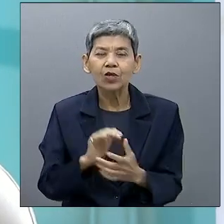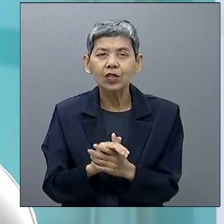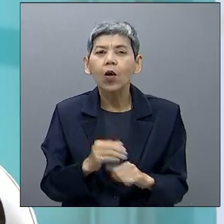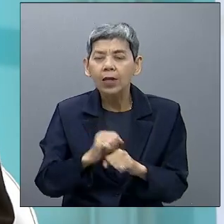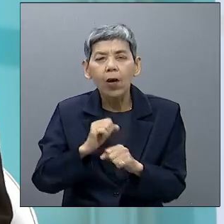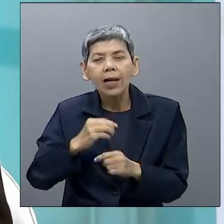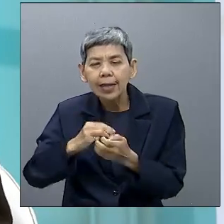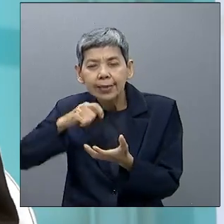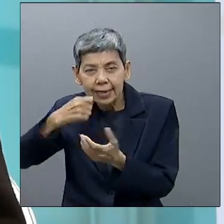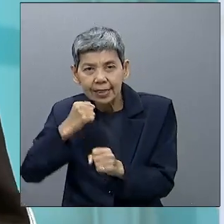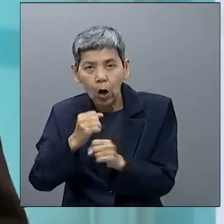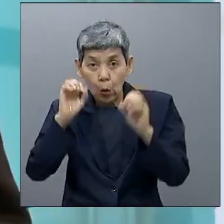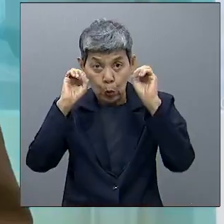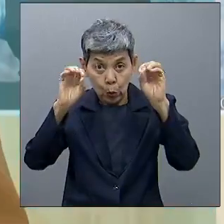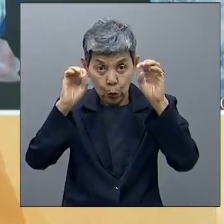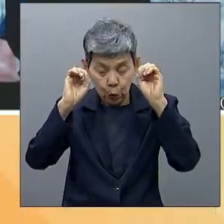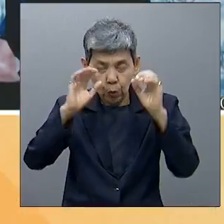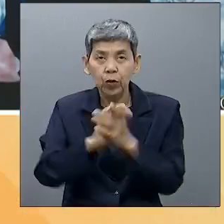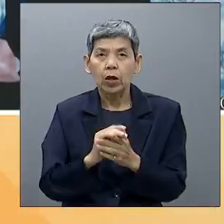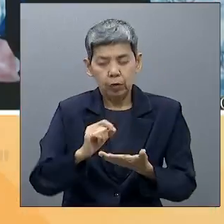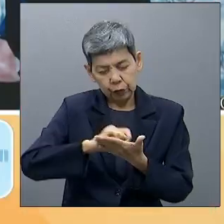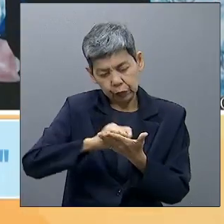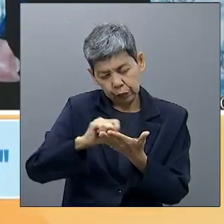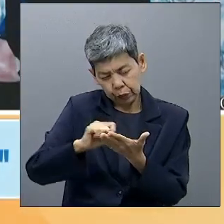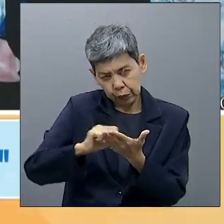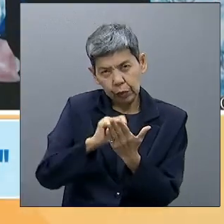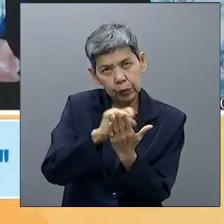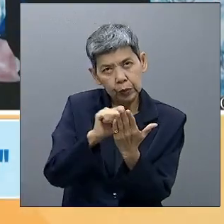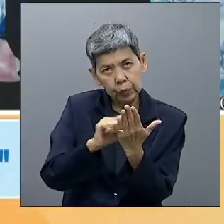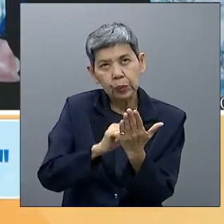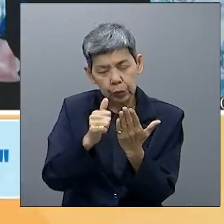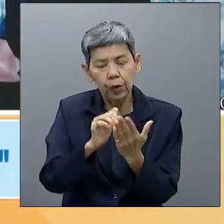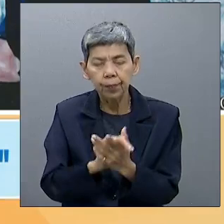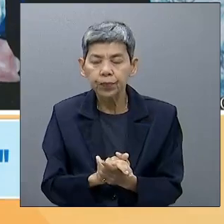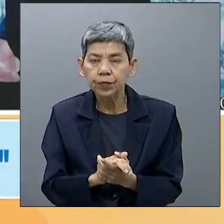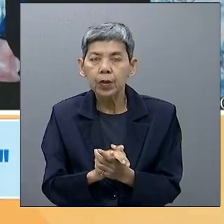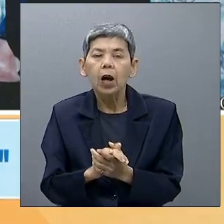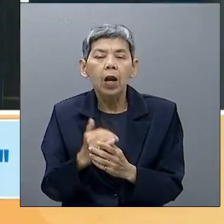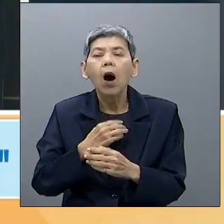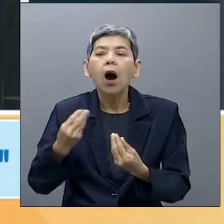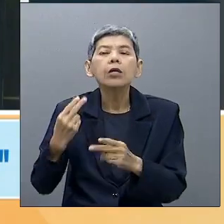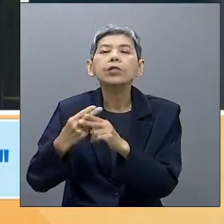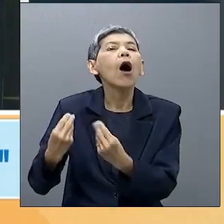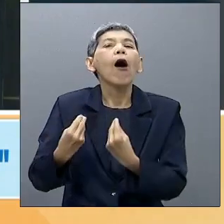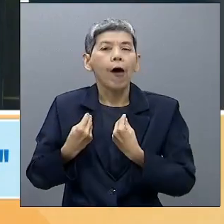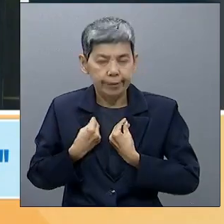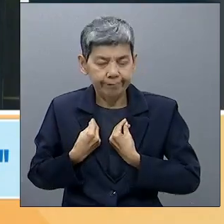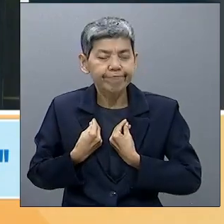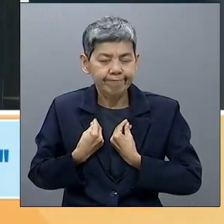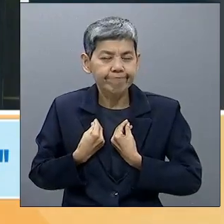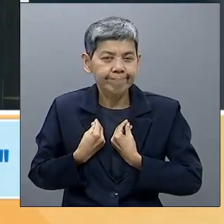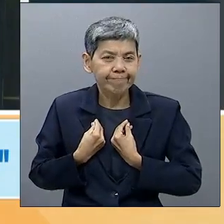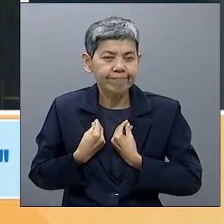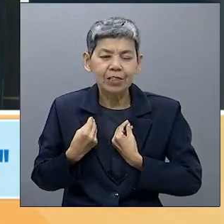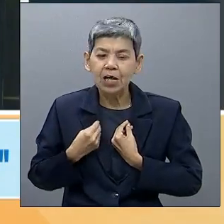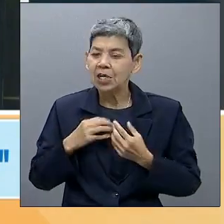อง ค่ะ พี่สันติถือเป็นครูคนหนึ่งทางด้านการเขียนงานเขียนของพี่ด้วยอะไรอย่างเงี้ยก็ตั้งฉายาให้เพราะเป็นแบบกูรูน